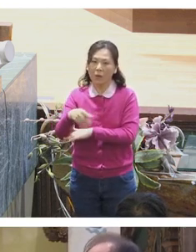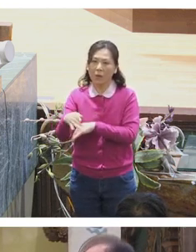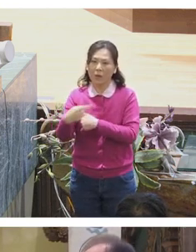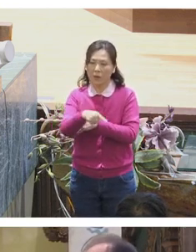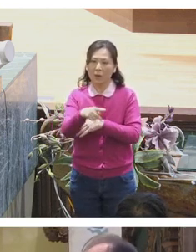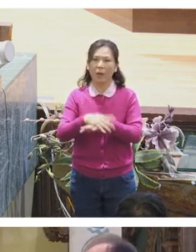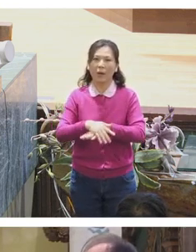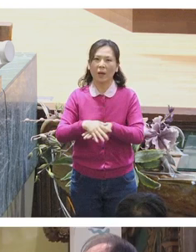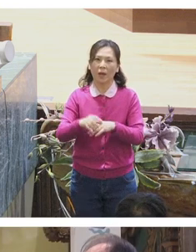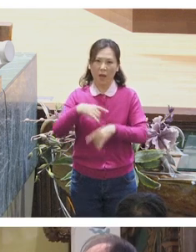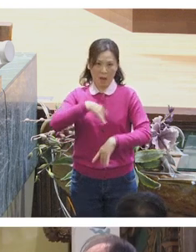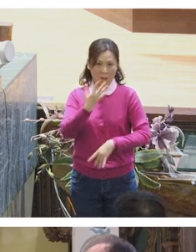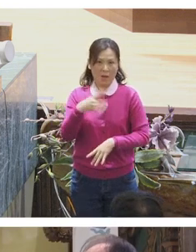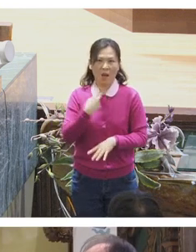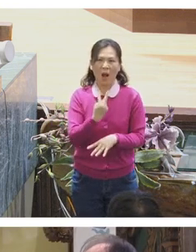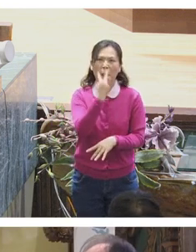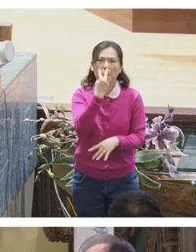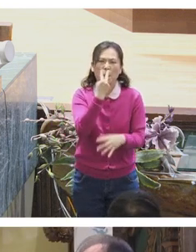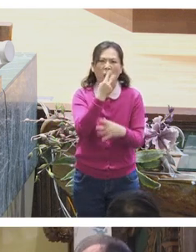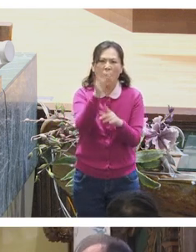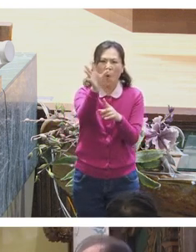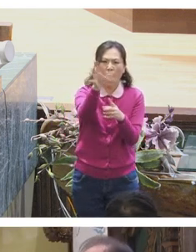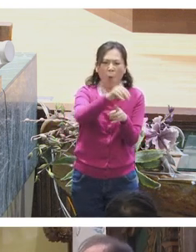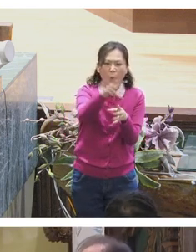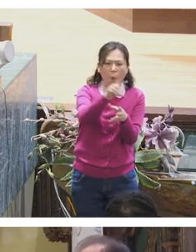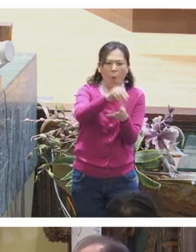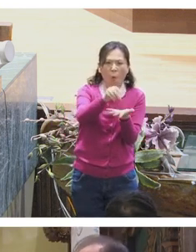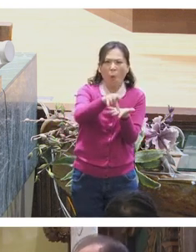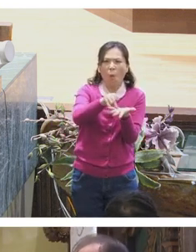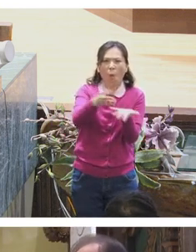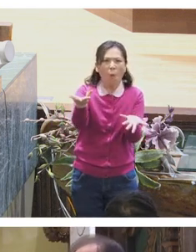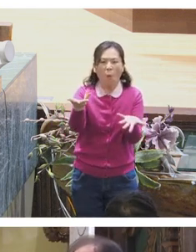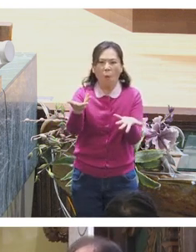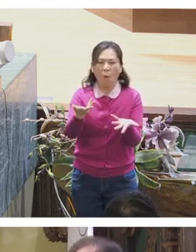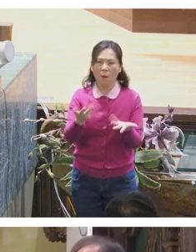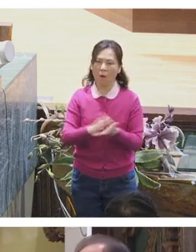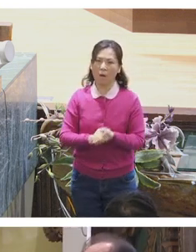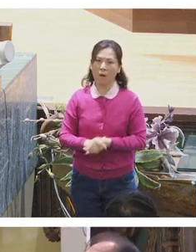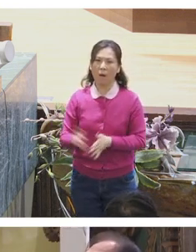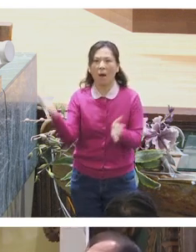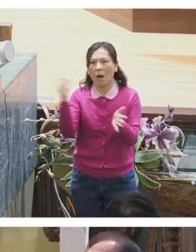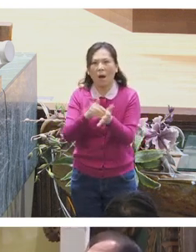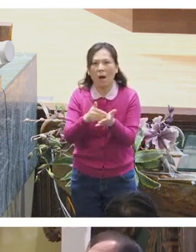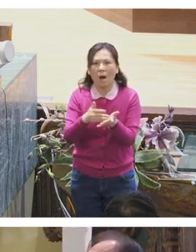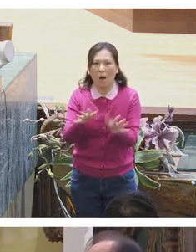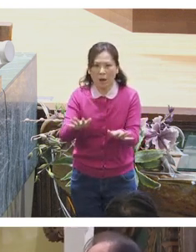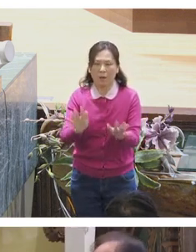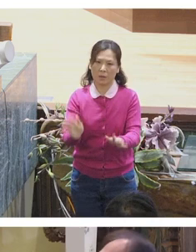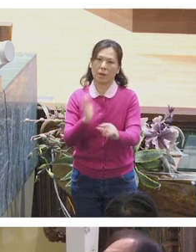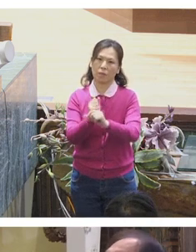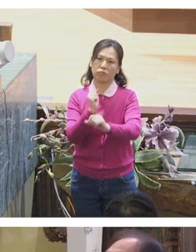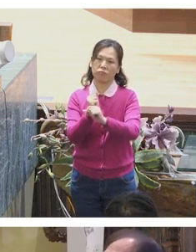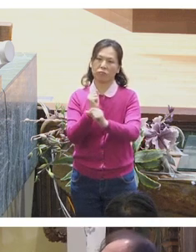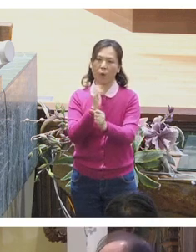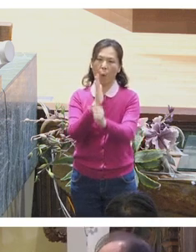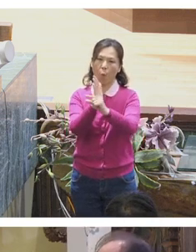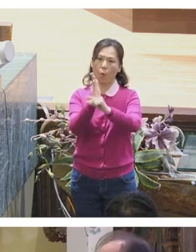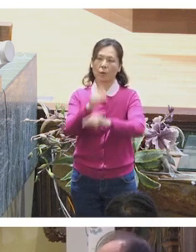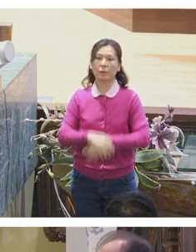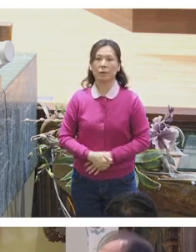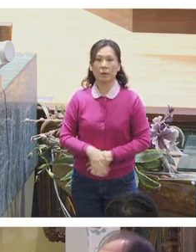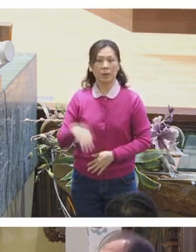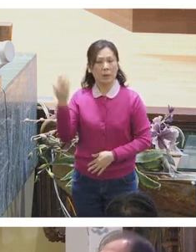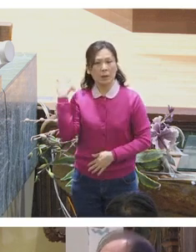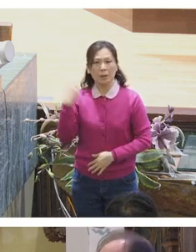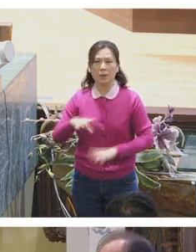接收站，结果是现在进行式， 以前我们反国光石化